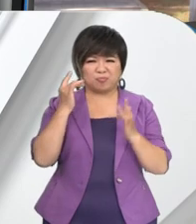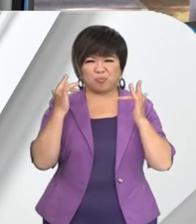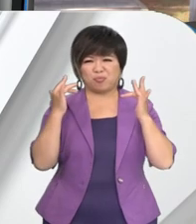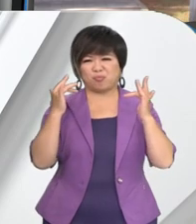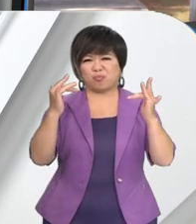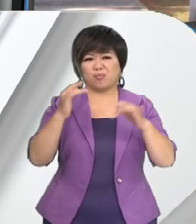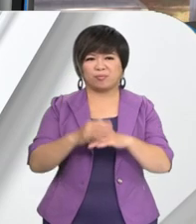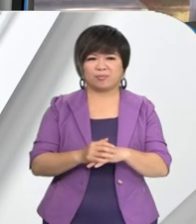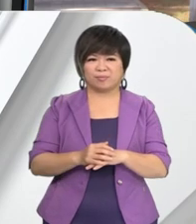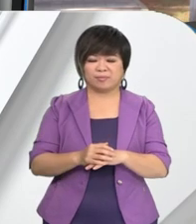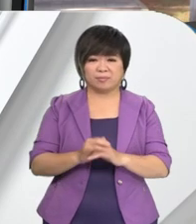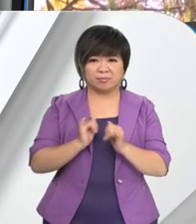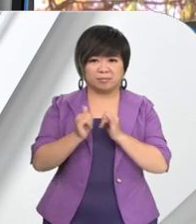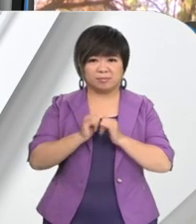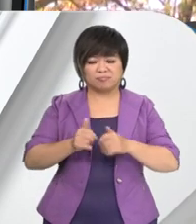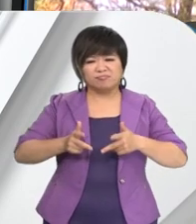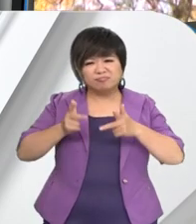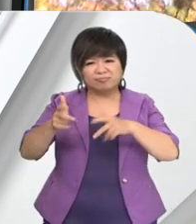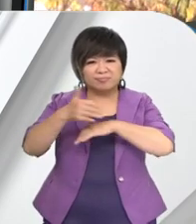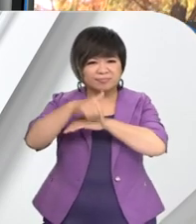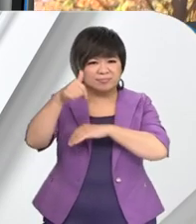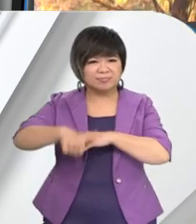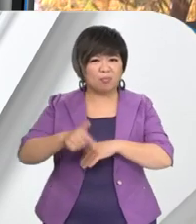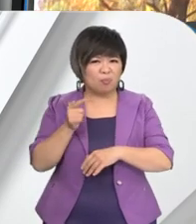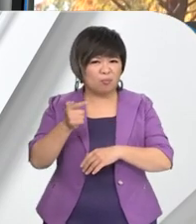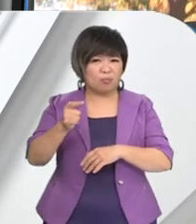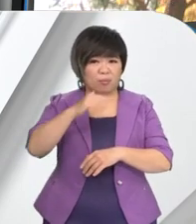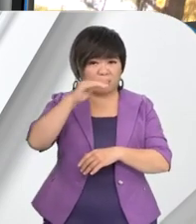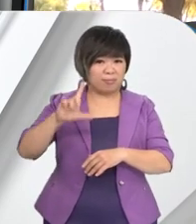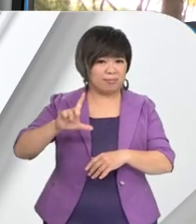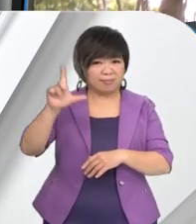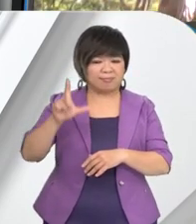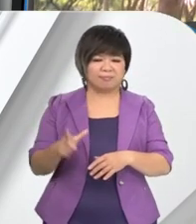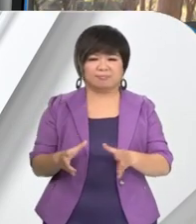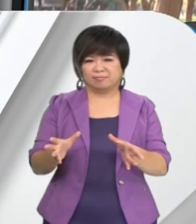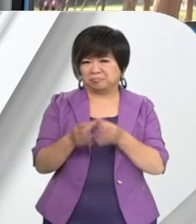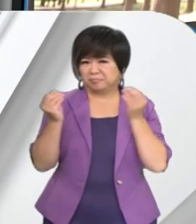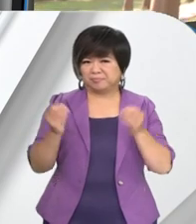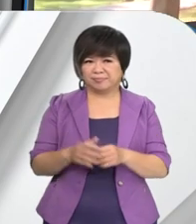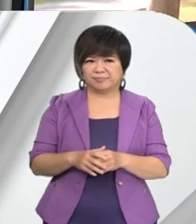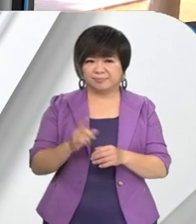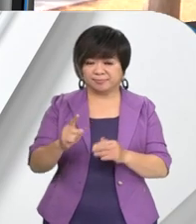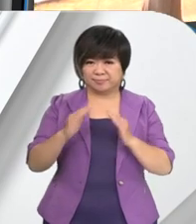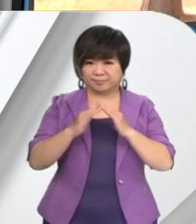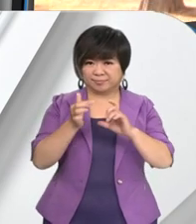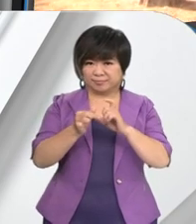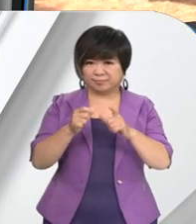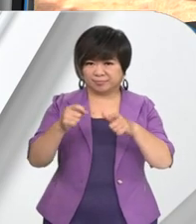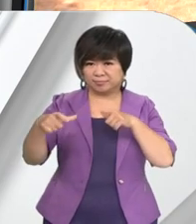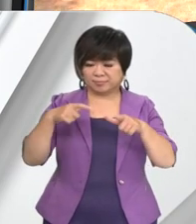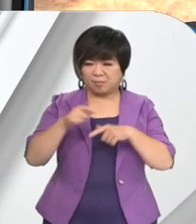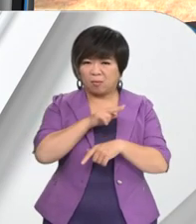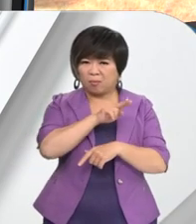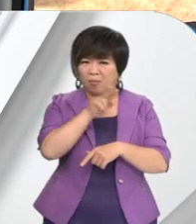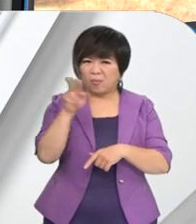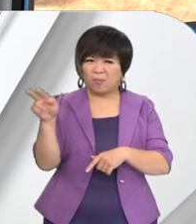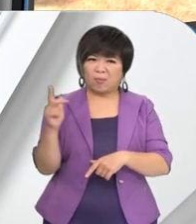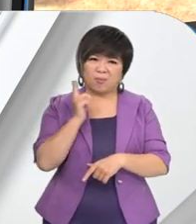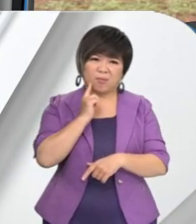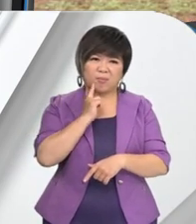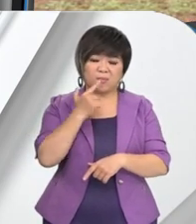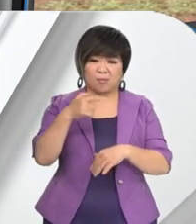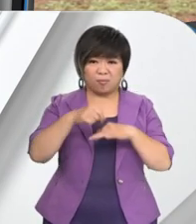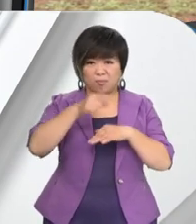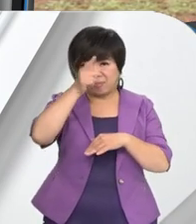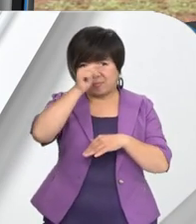美景。民众不是只有到庄下就系台山等去认真认，都鲜嫩的工厂是在感受，不禁